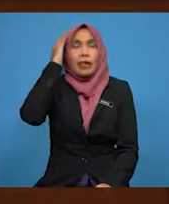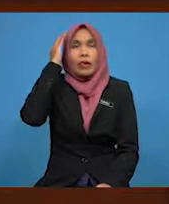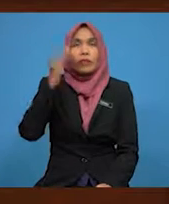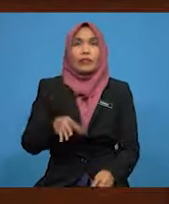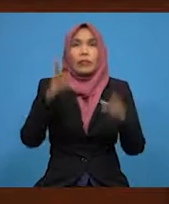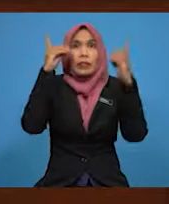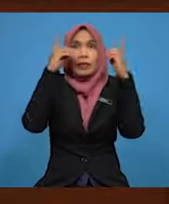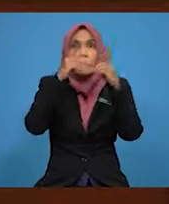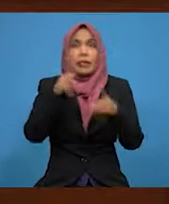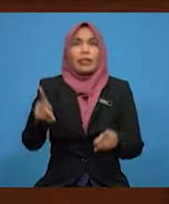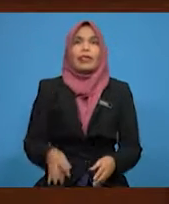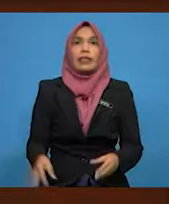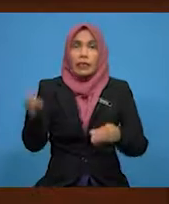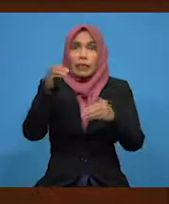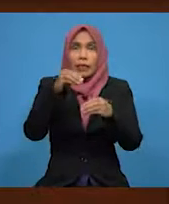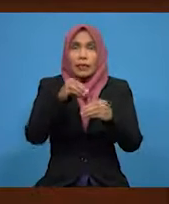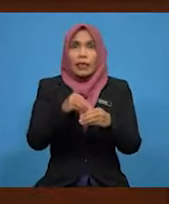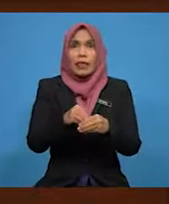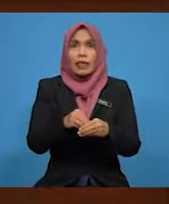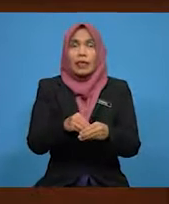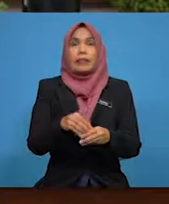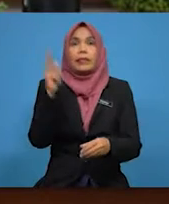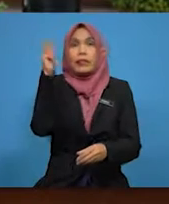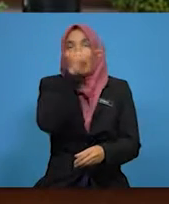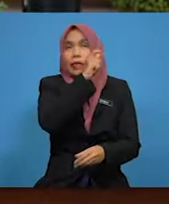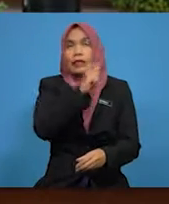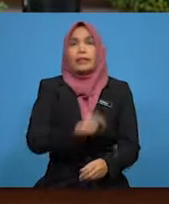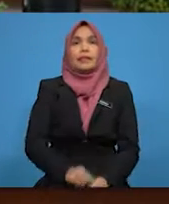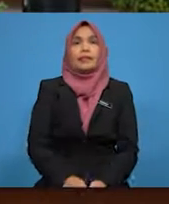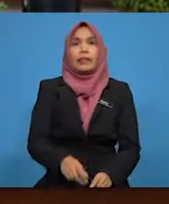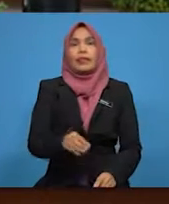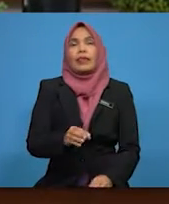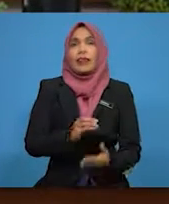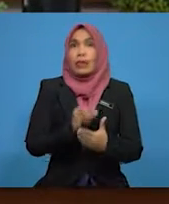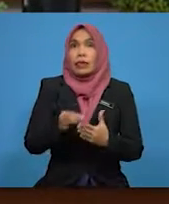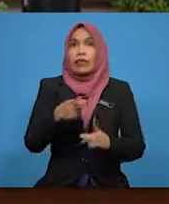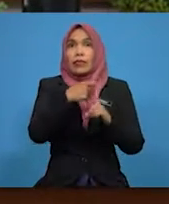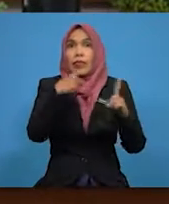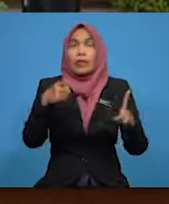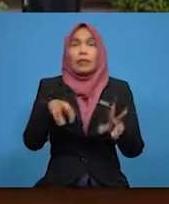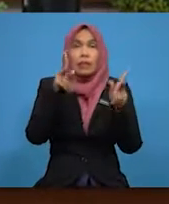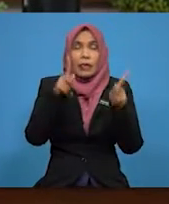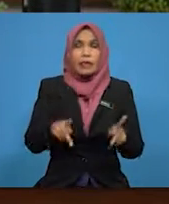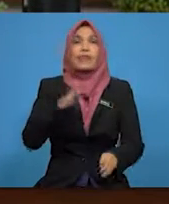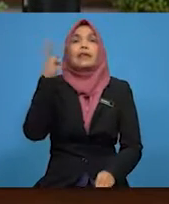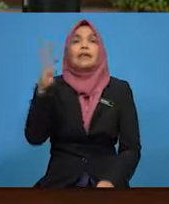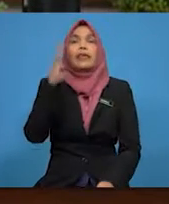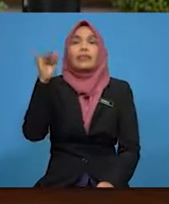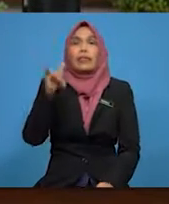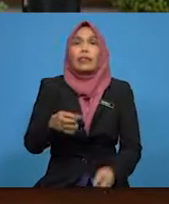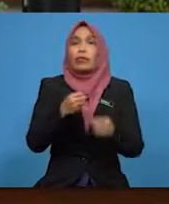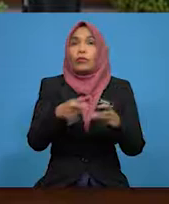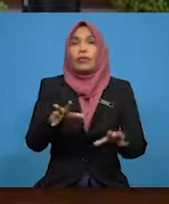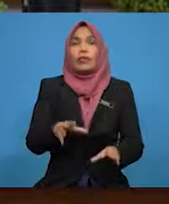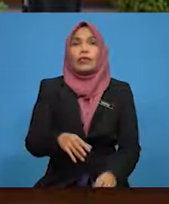belakang pendidikan dalam bidang ternakan poultry ataupun dari pekerja biasa yang telah berkhidmat